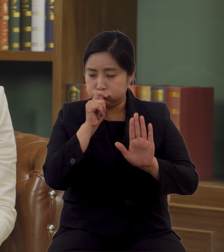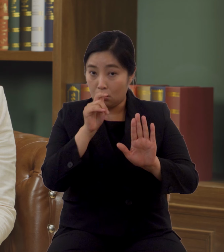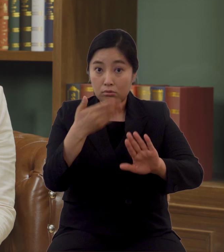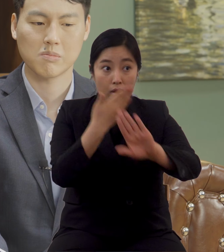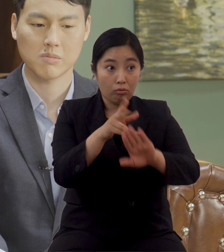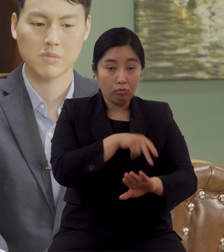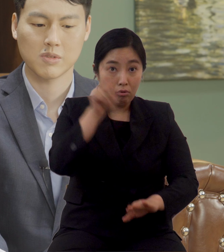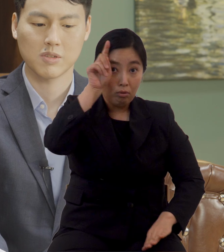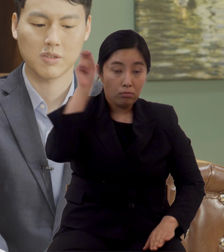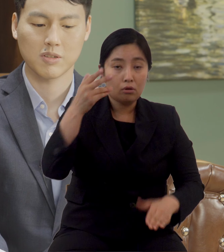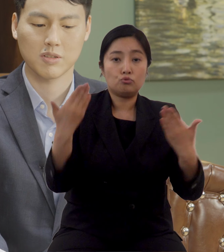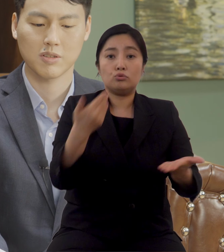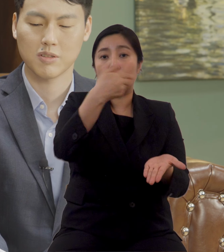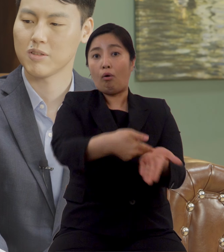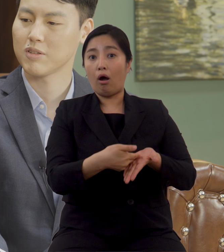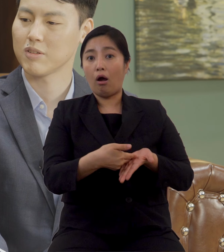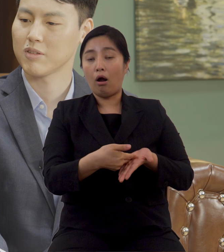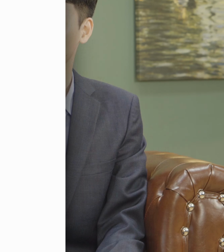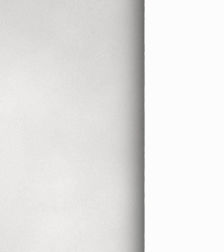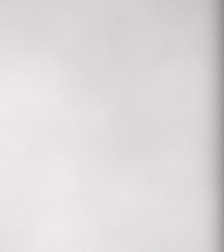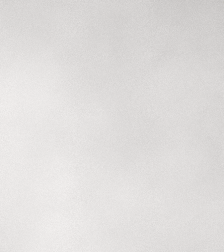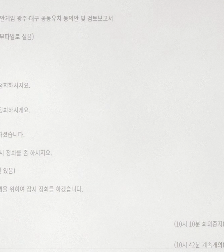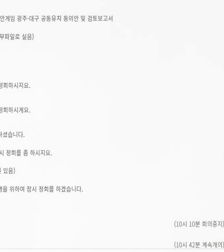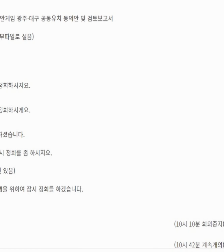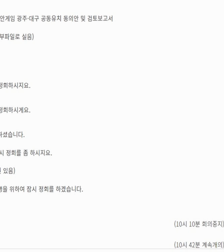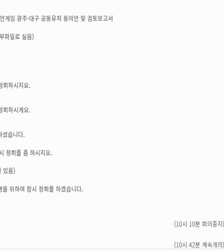그러고 나서 다른 의원들이 정회를 요청하는데요.